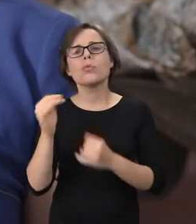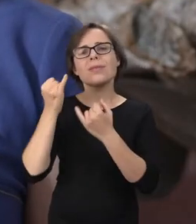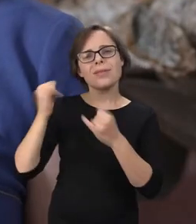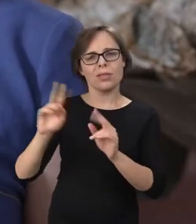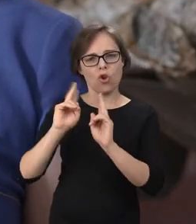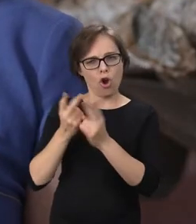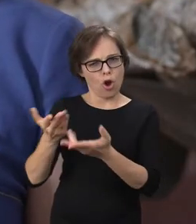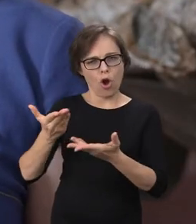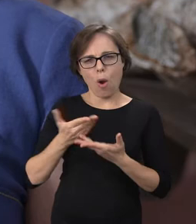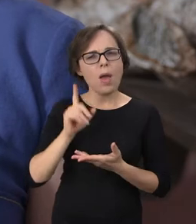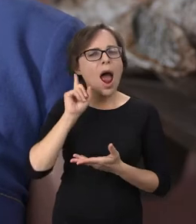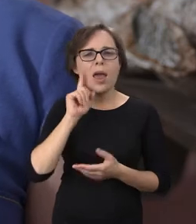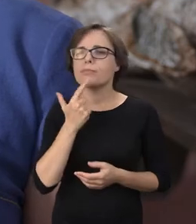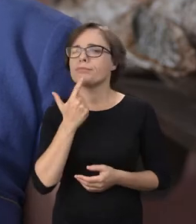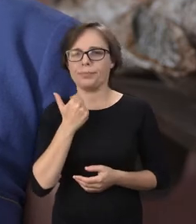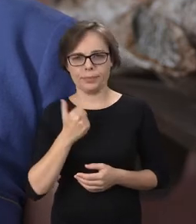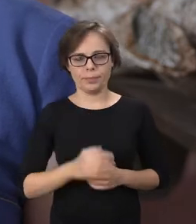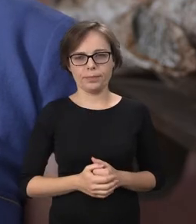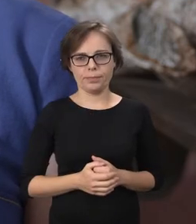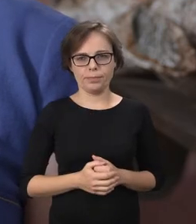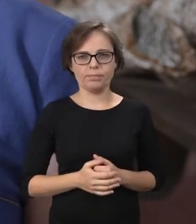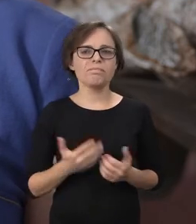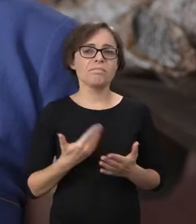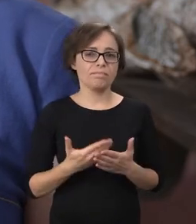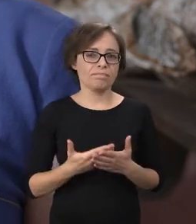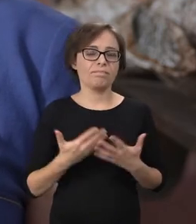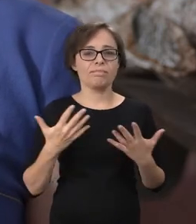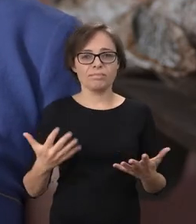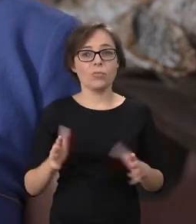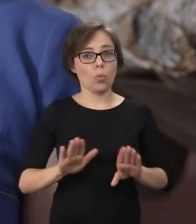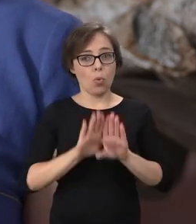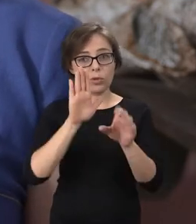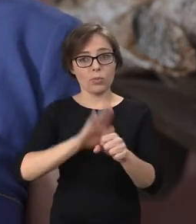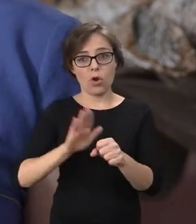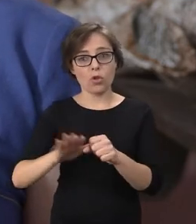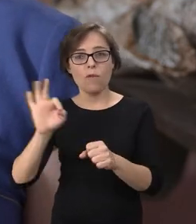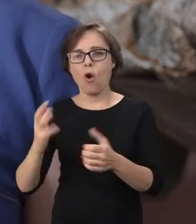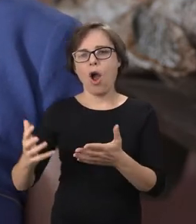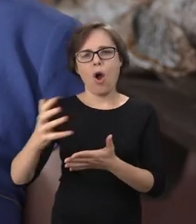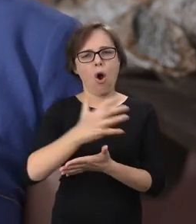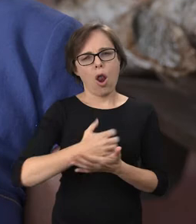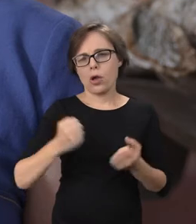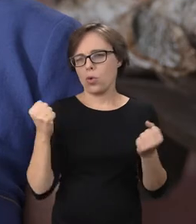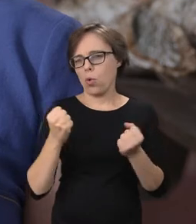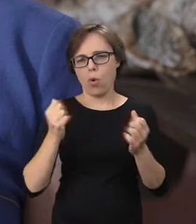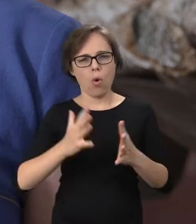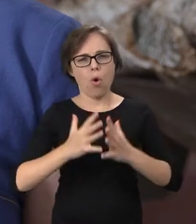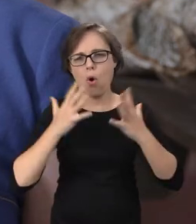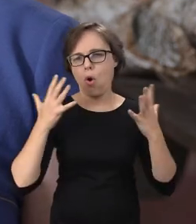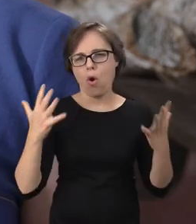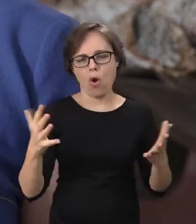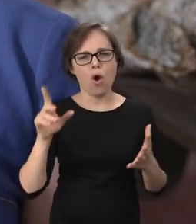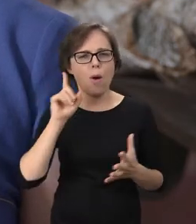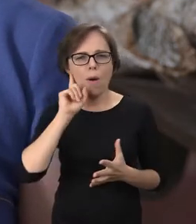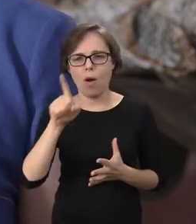jakieś inne, ale to są naprawdę bardzo pojedyncze przypadki, bo raczej mamy tak obszerną kolekcję, że to jest praca